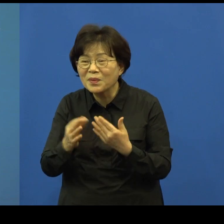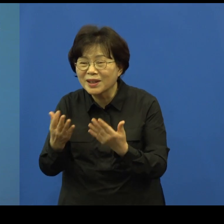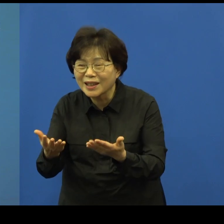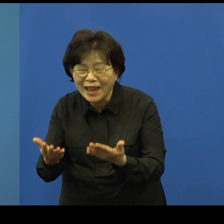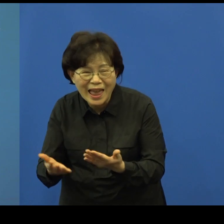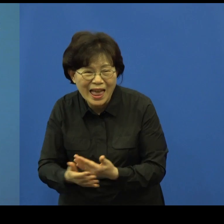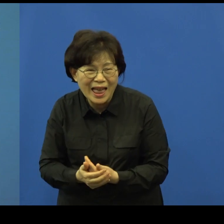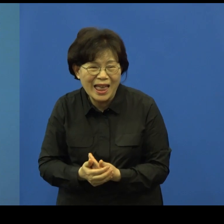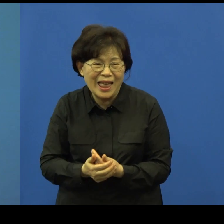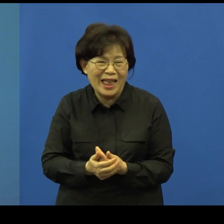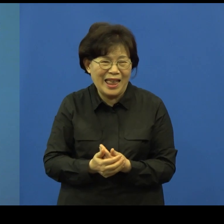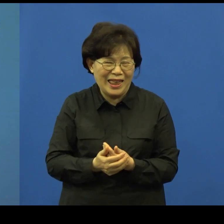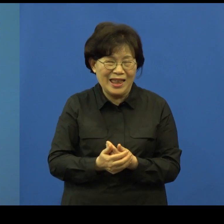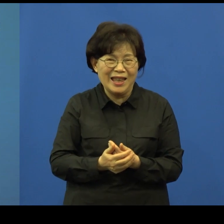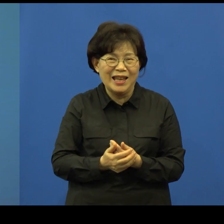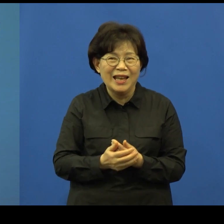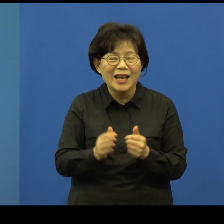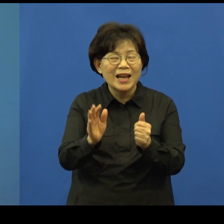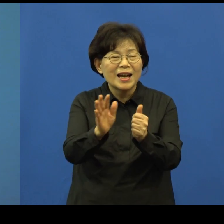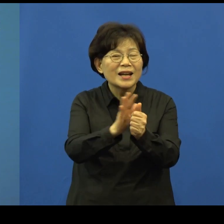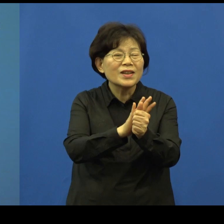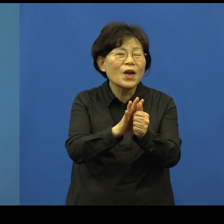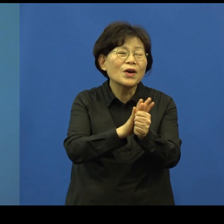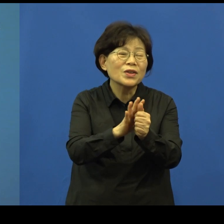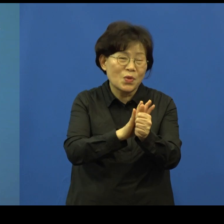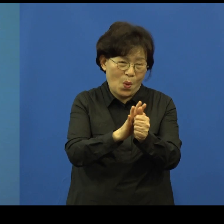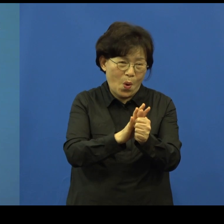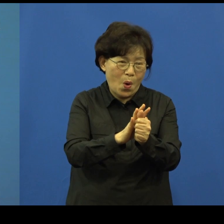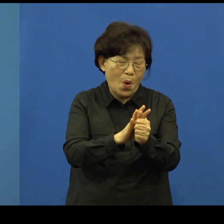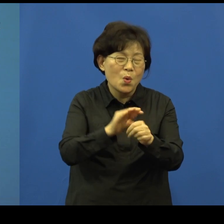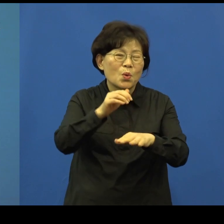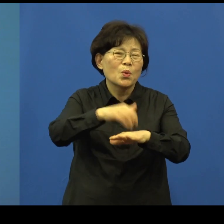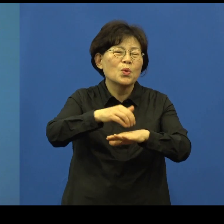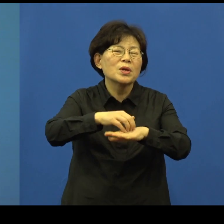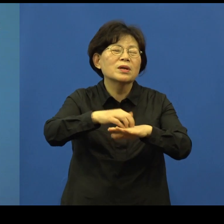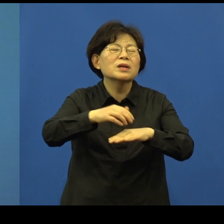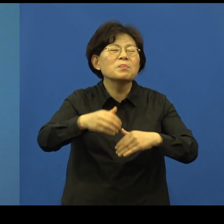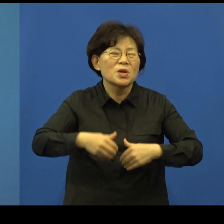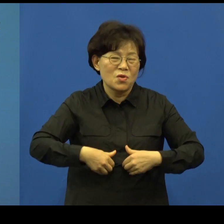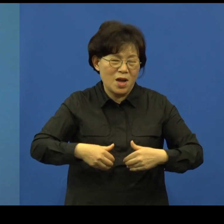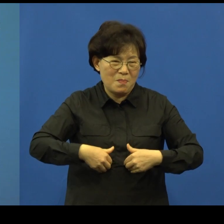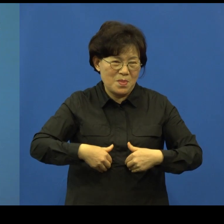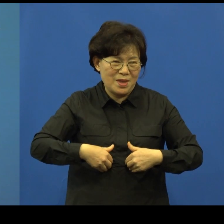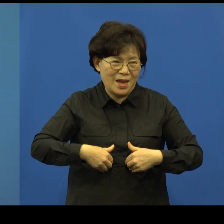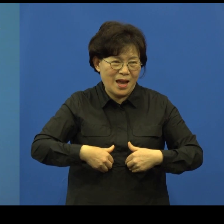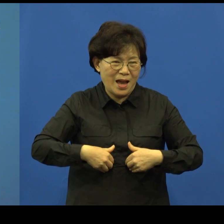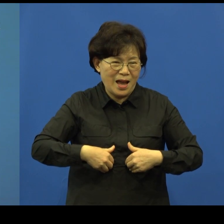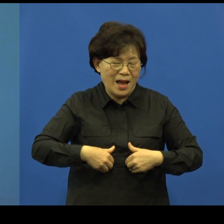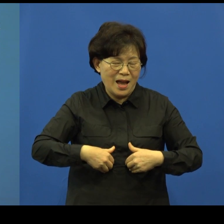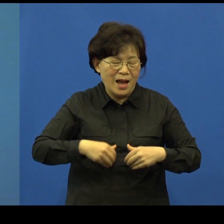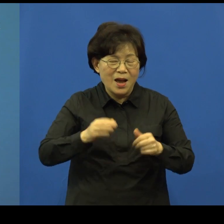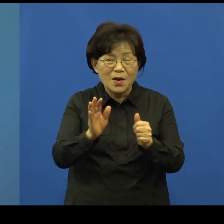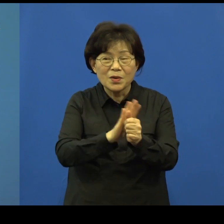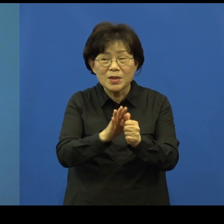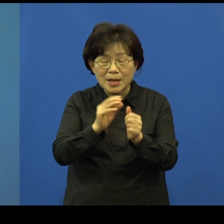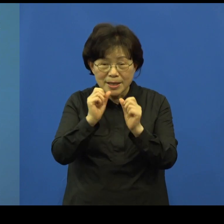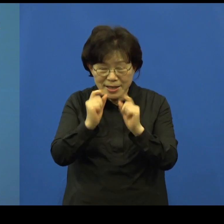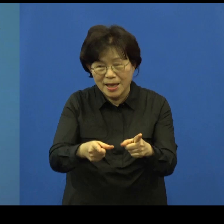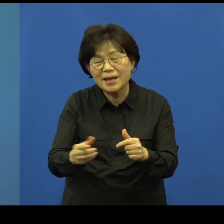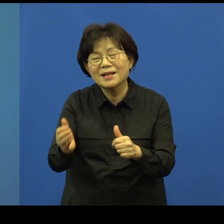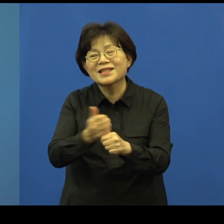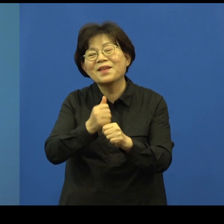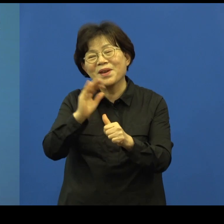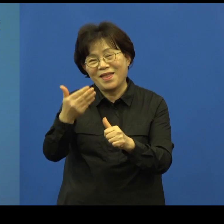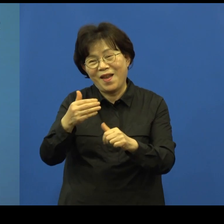여러분, 격려도 마찬가지. 관찰을 해야 돼요. 관찰. 그리고 관찰을 하면서 순간을 포착해야 되죠.